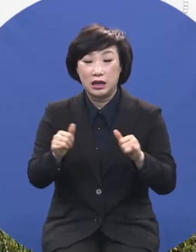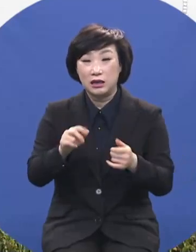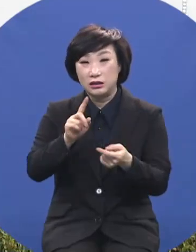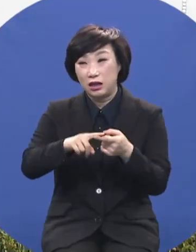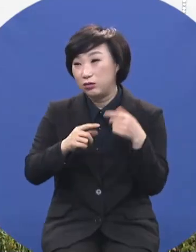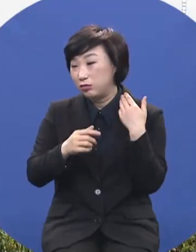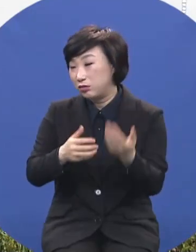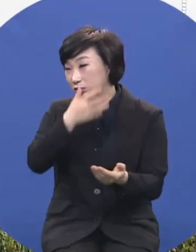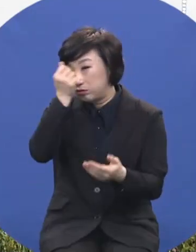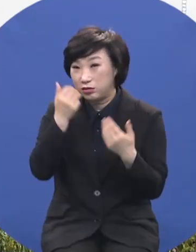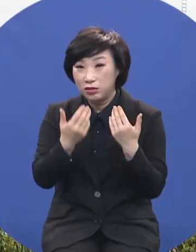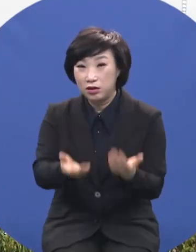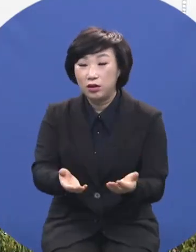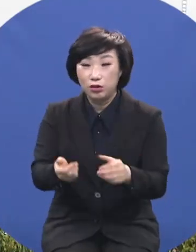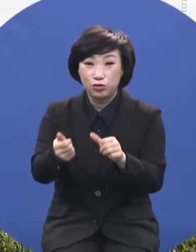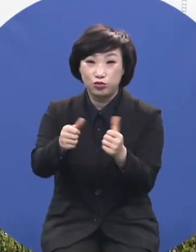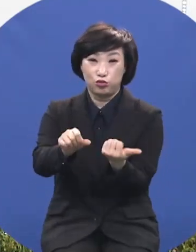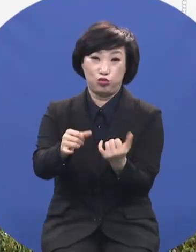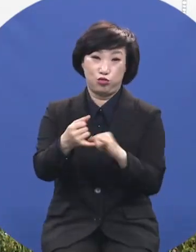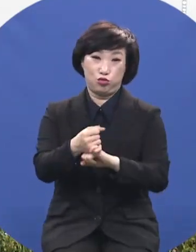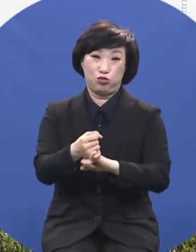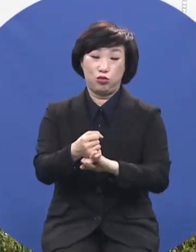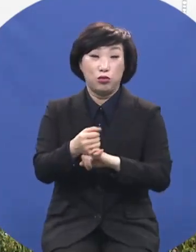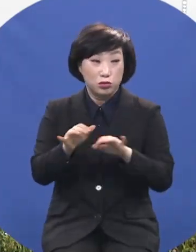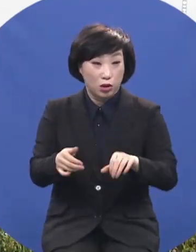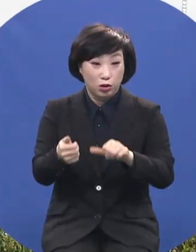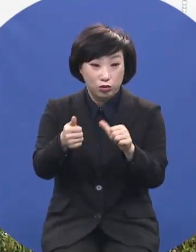정령 죽으리라고 했으니, 죽으면